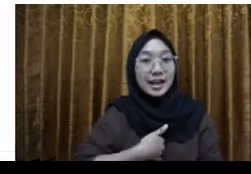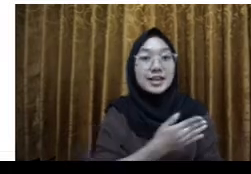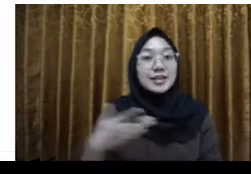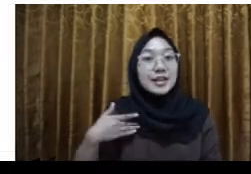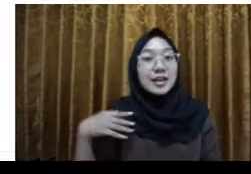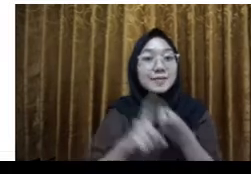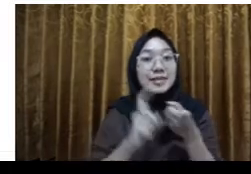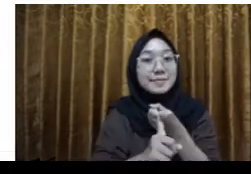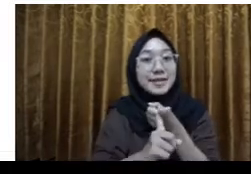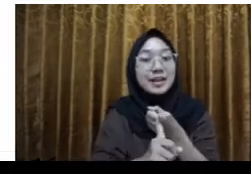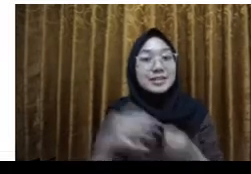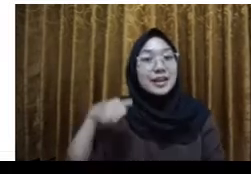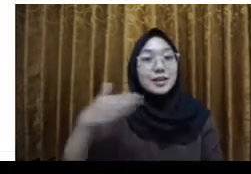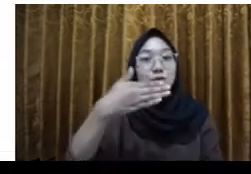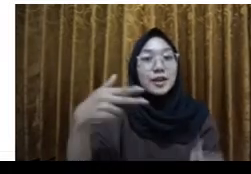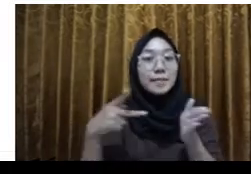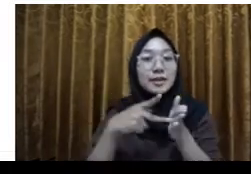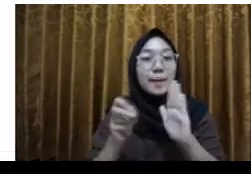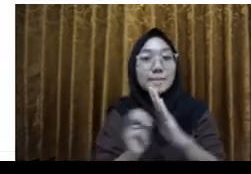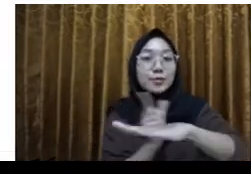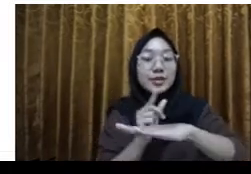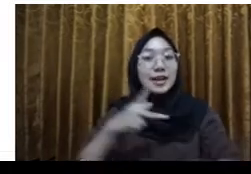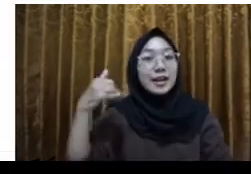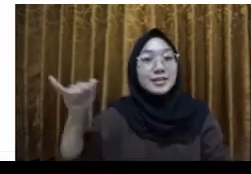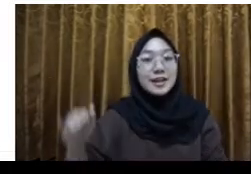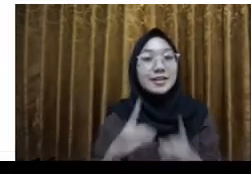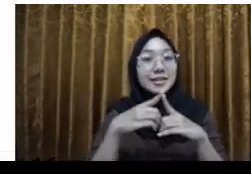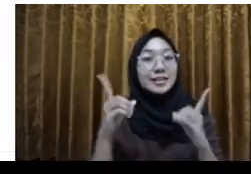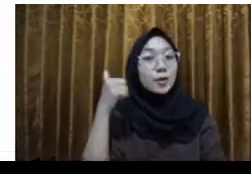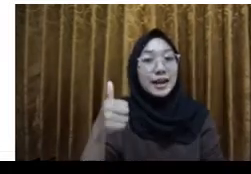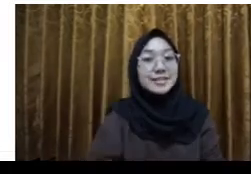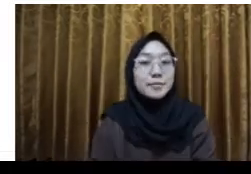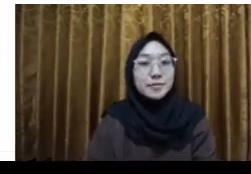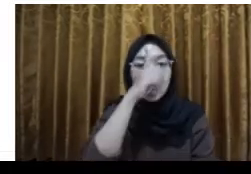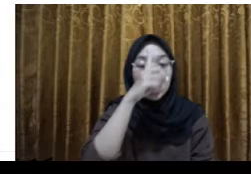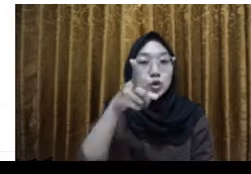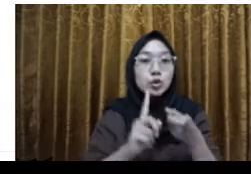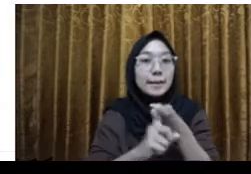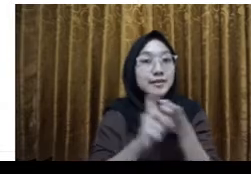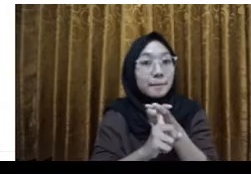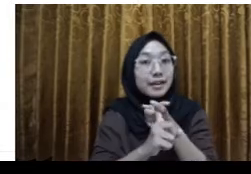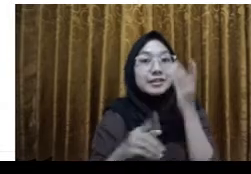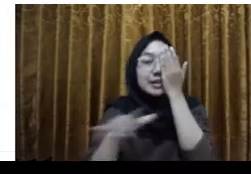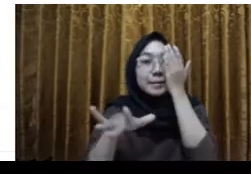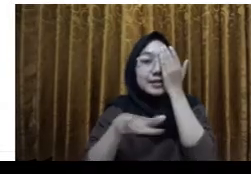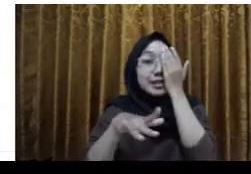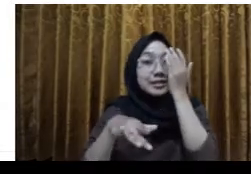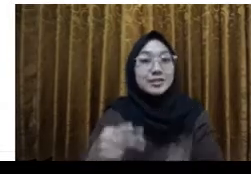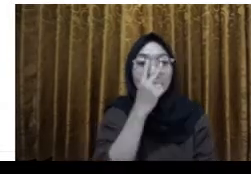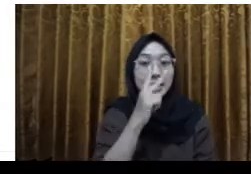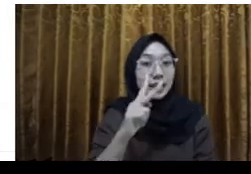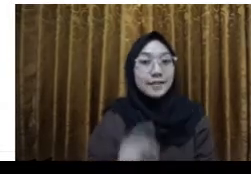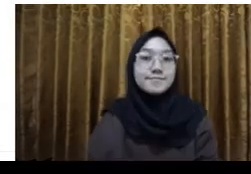pernah menggunakannya sangat rekomendasi untuk teman-teman disabilitas sensorik netra. Karena